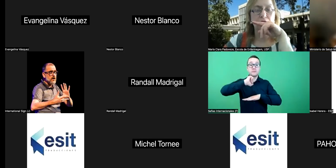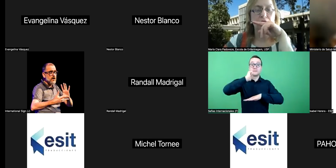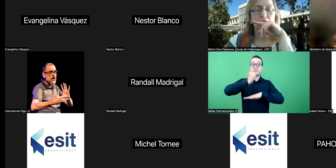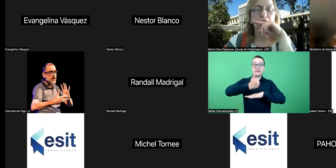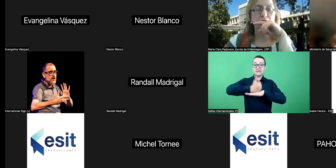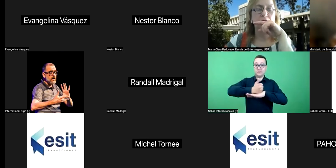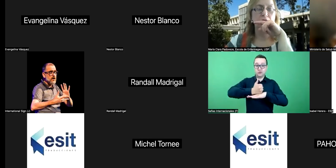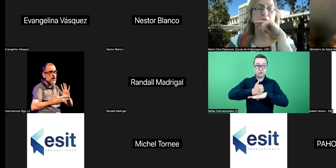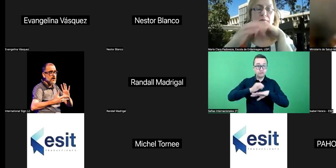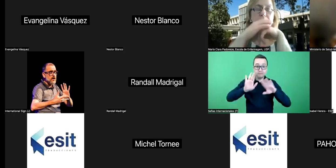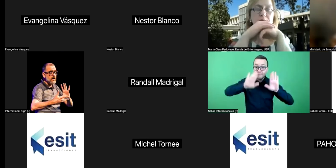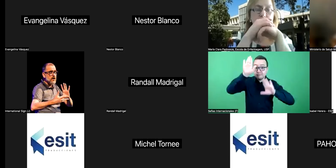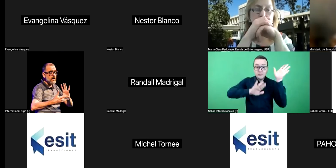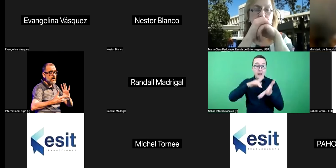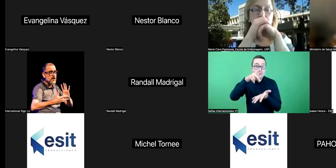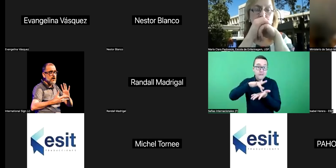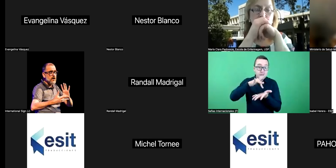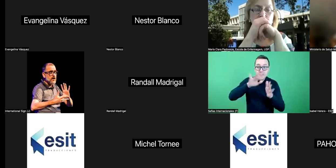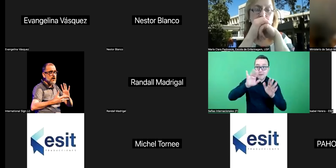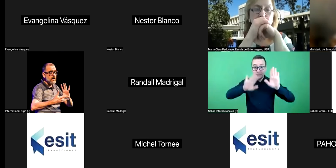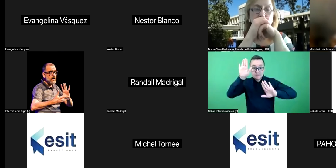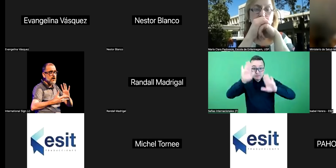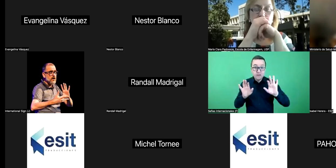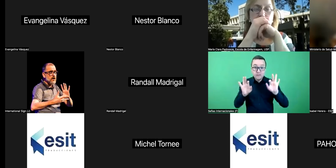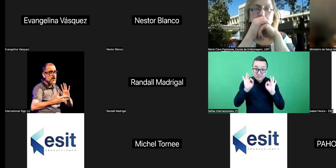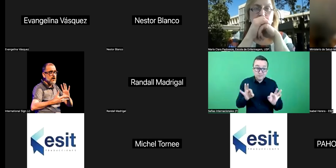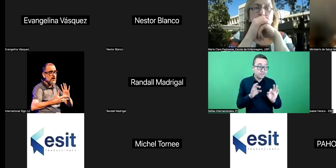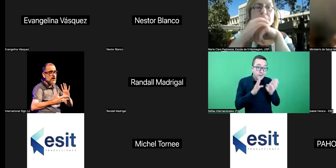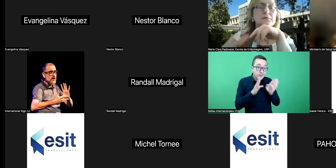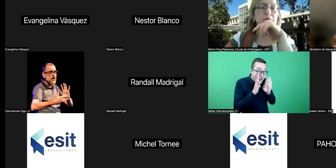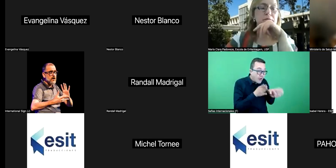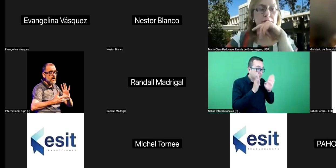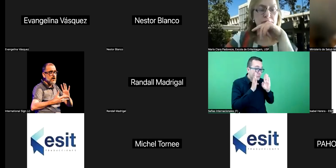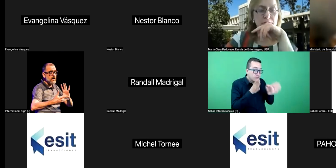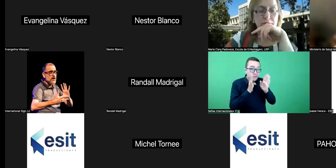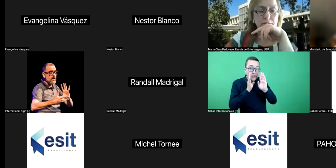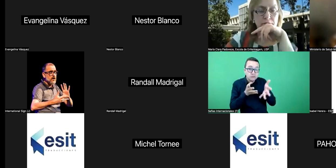participation au niveau quotidien.